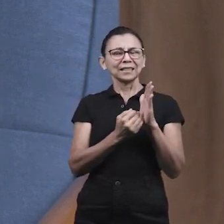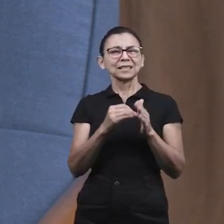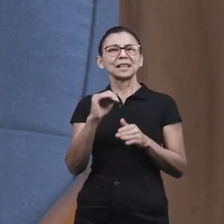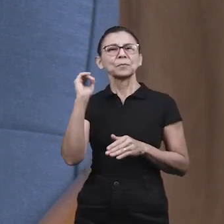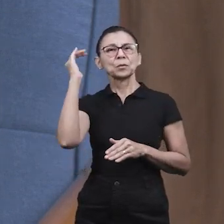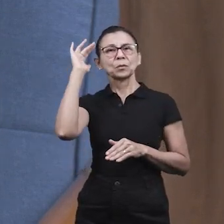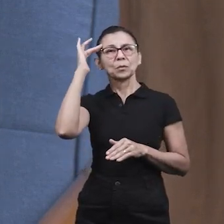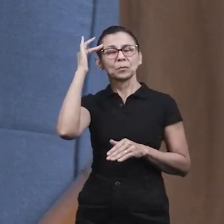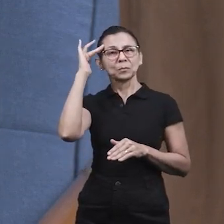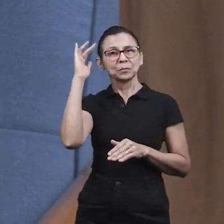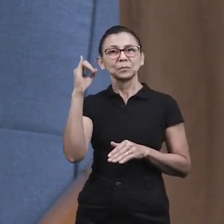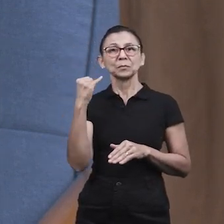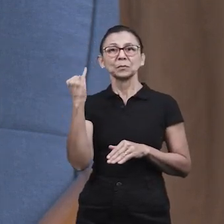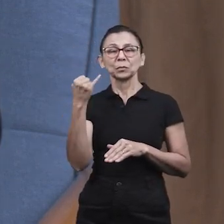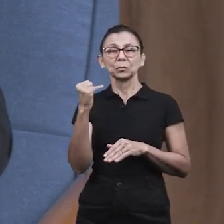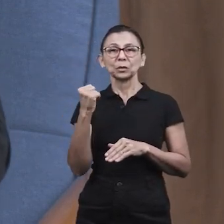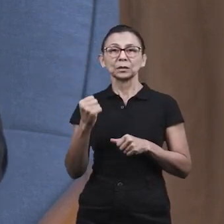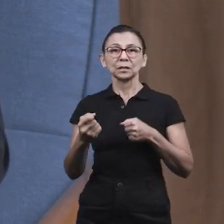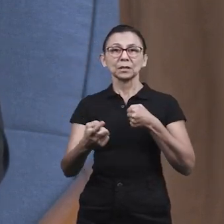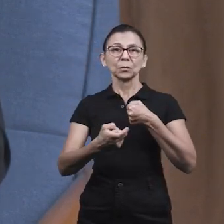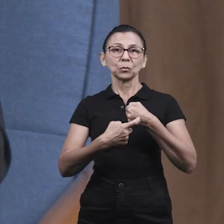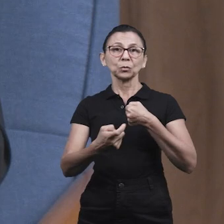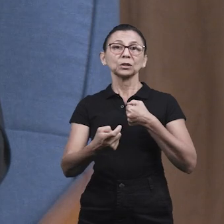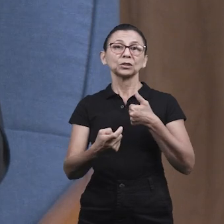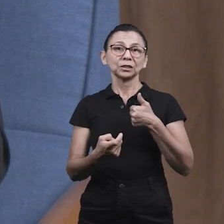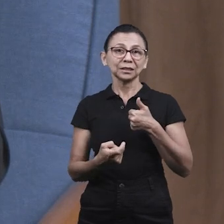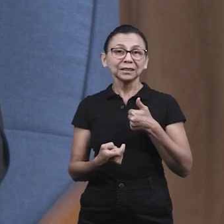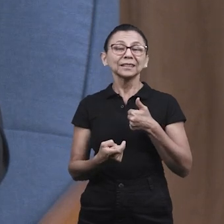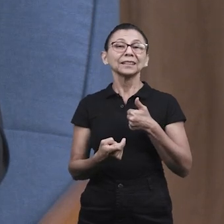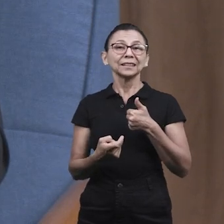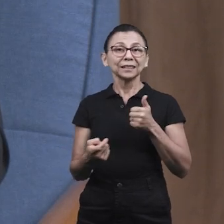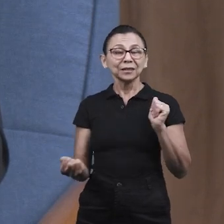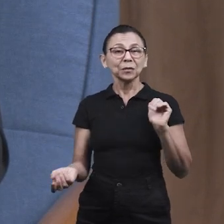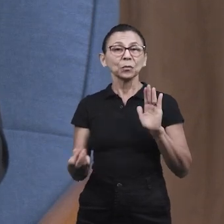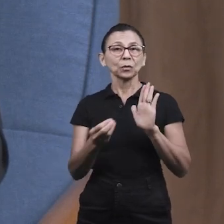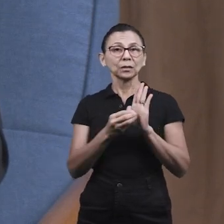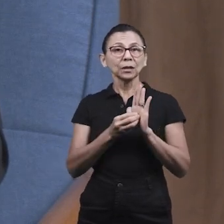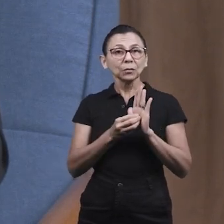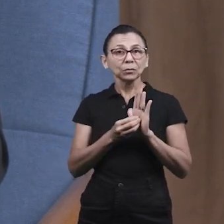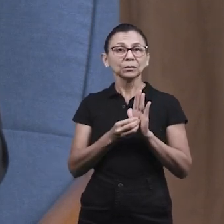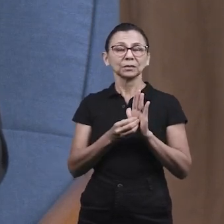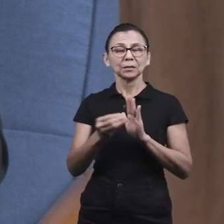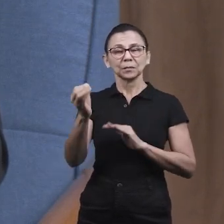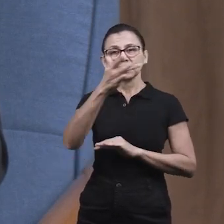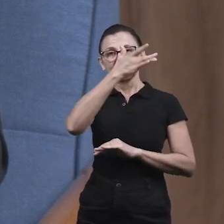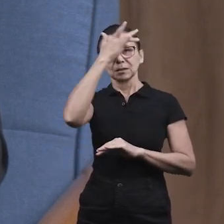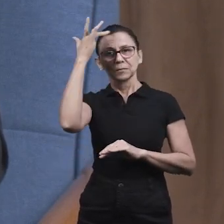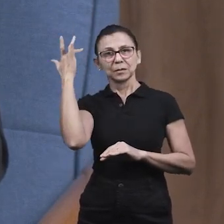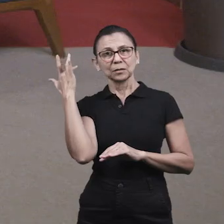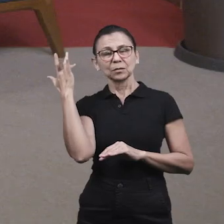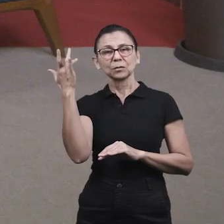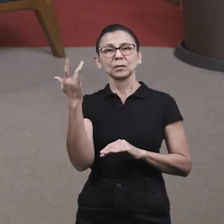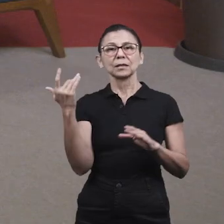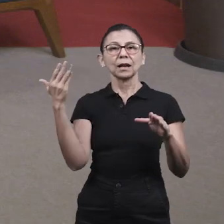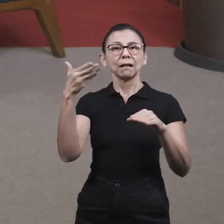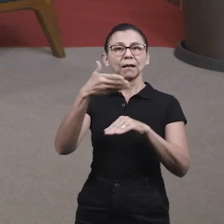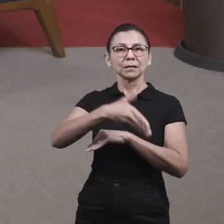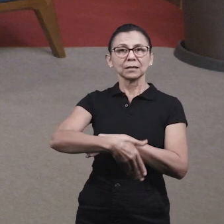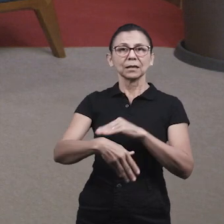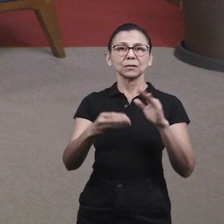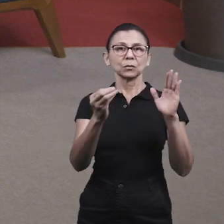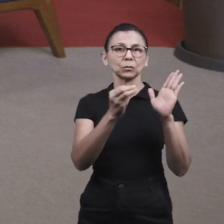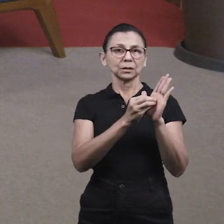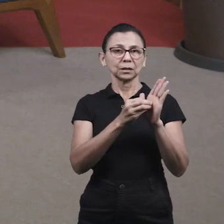de l'importance de liker et partager ce contenu afin que d'autres personnes puissent avoir accès aux enseignements transmis